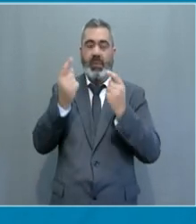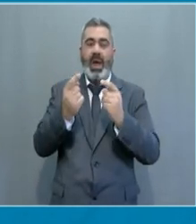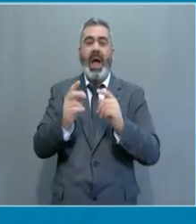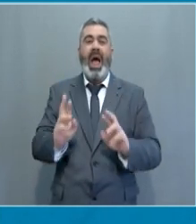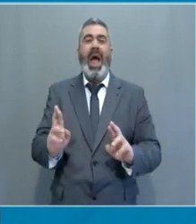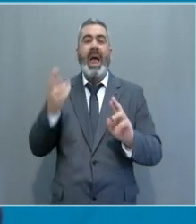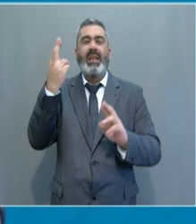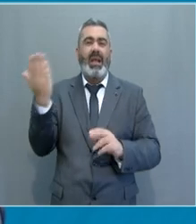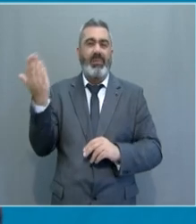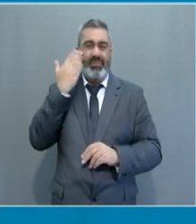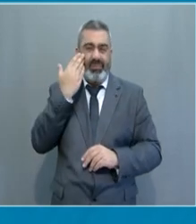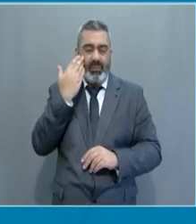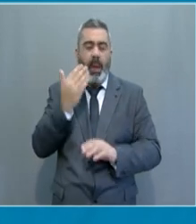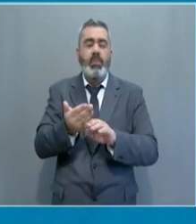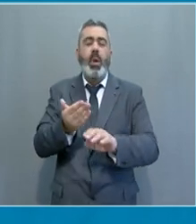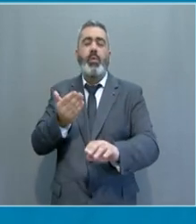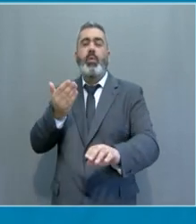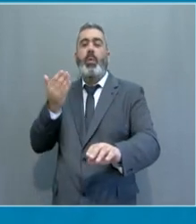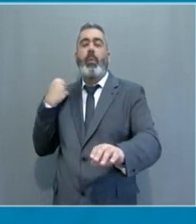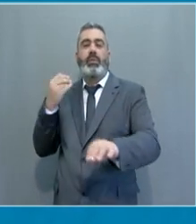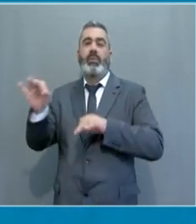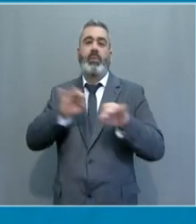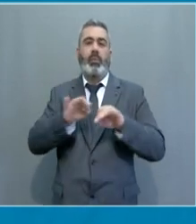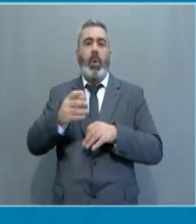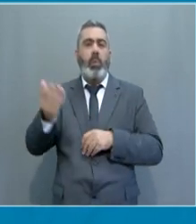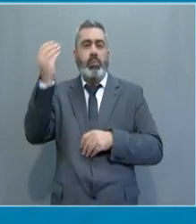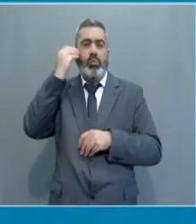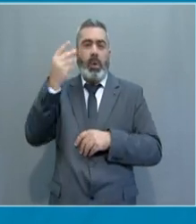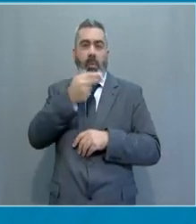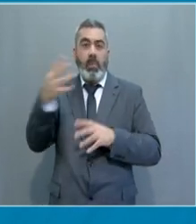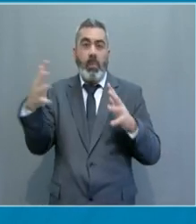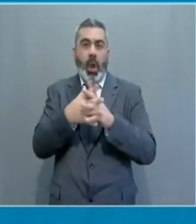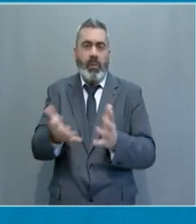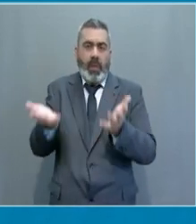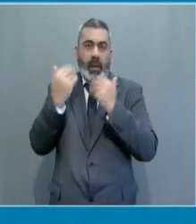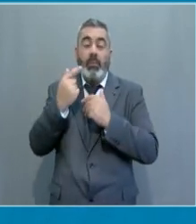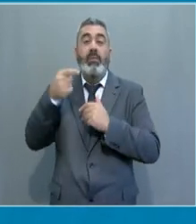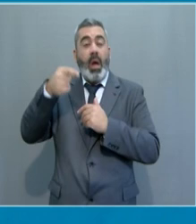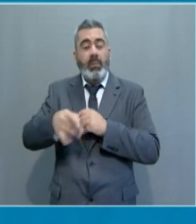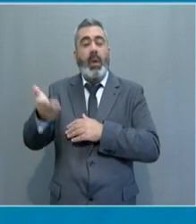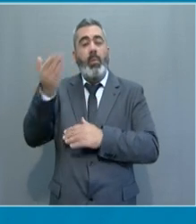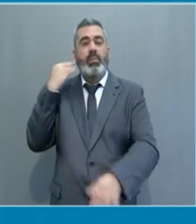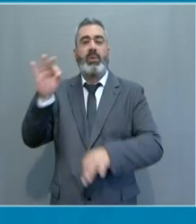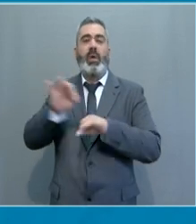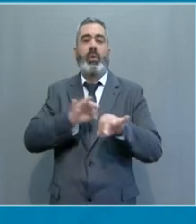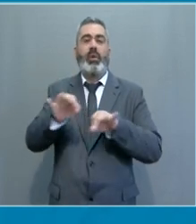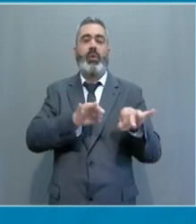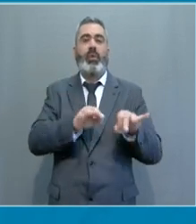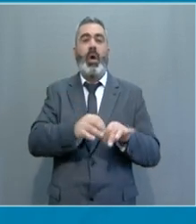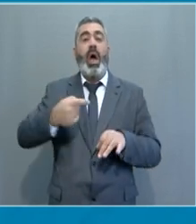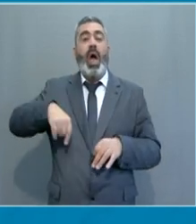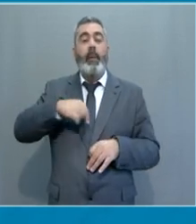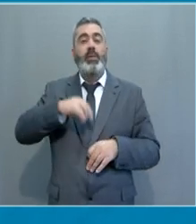κάποιος μπορούσε να σκεφτεί ότι μπορεί να έχουμε ένα τέτοιο πόλεμο στη διπλανή μας πόρτα. Και είναι αυτή που σήμερα μας επιτρέπει με έργα να προσβλέπουμε